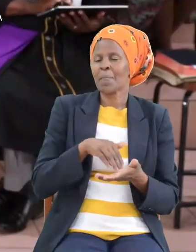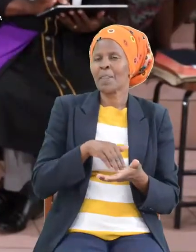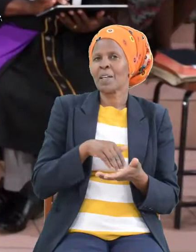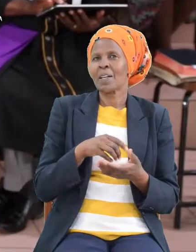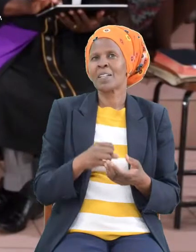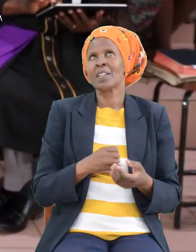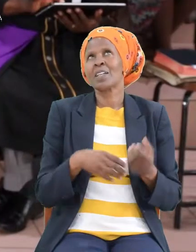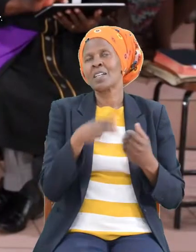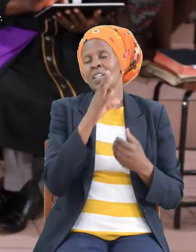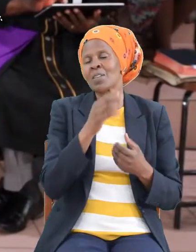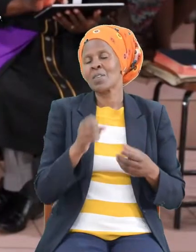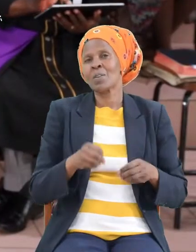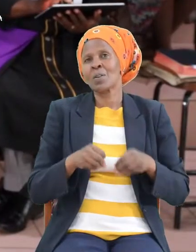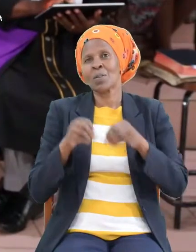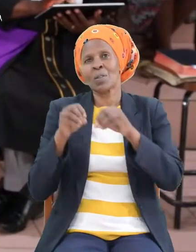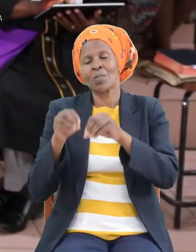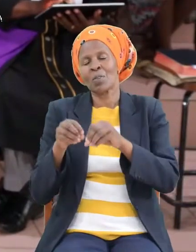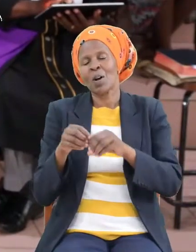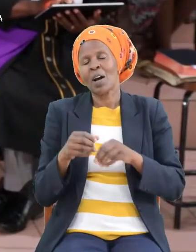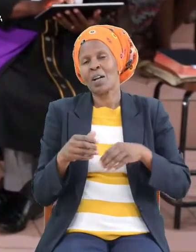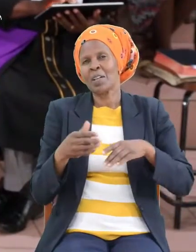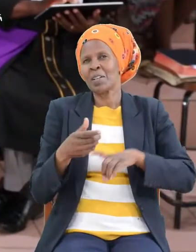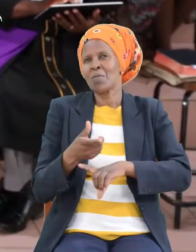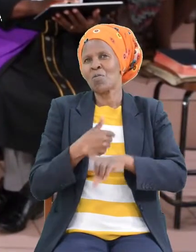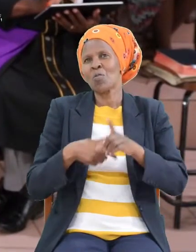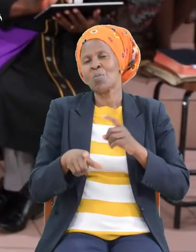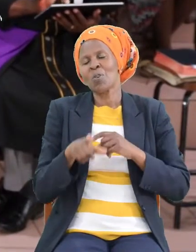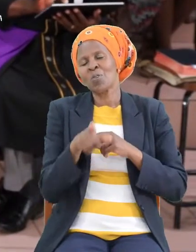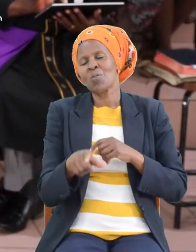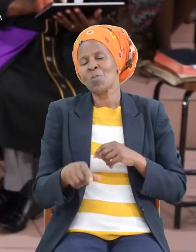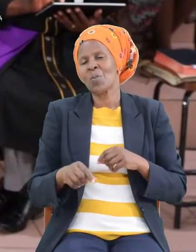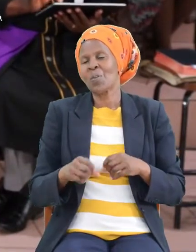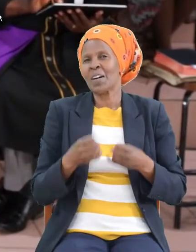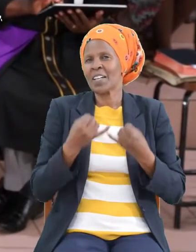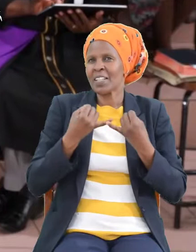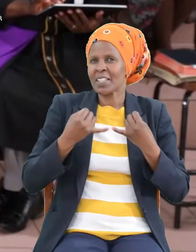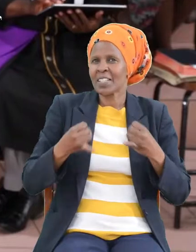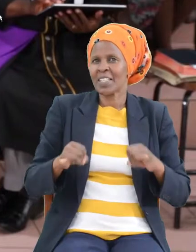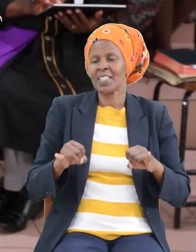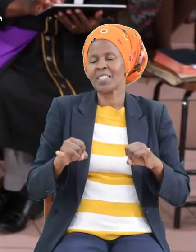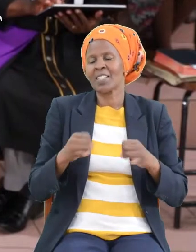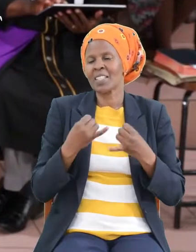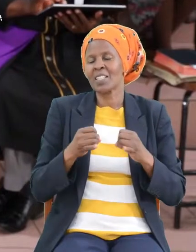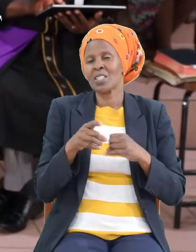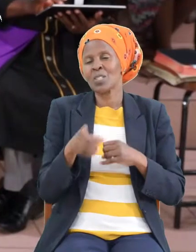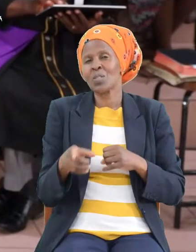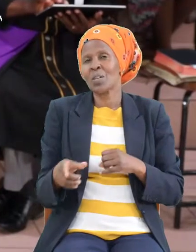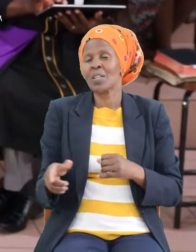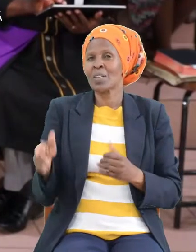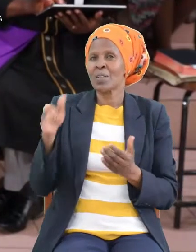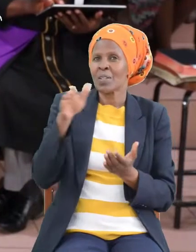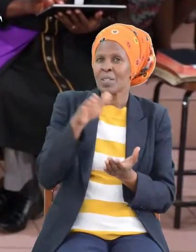Nami nitawaokeni na uchafu wenu wote, nitaita ngano na kuiongeza,